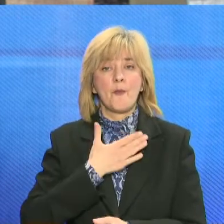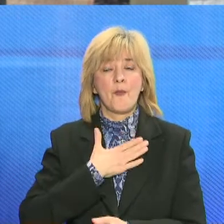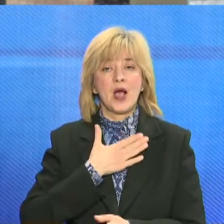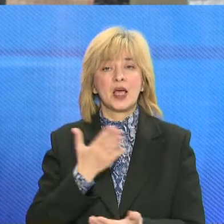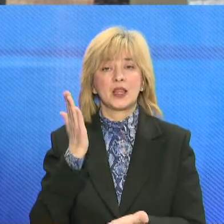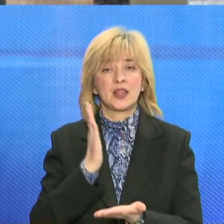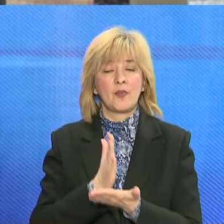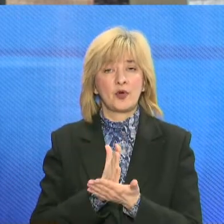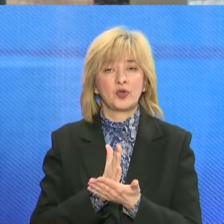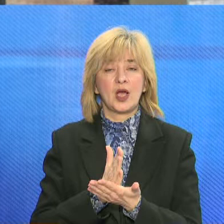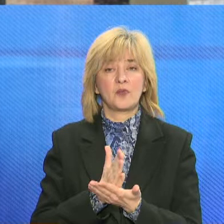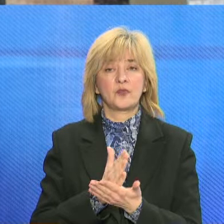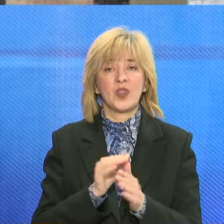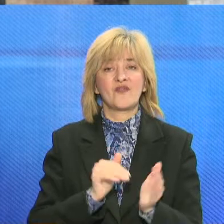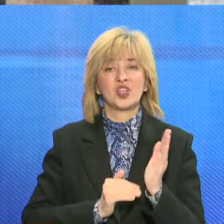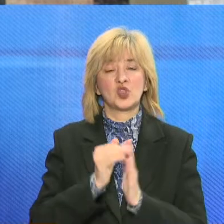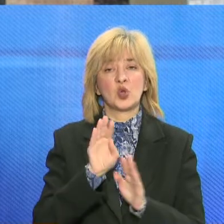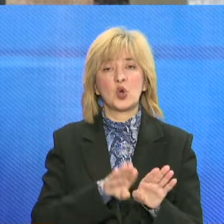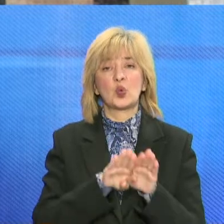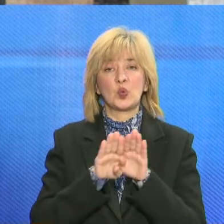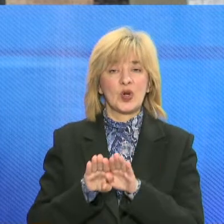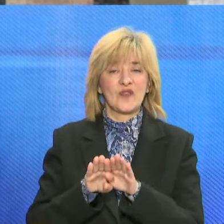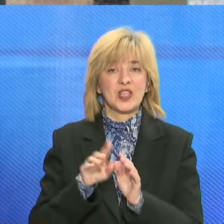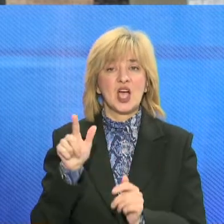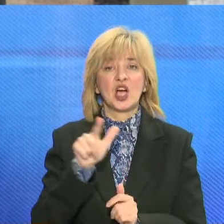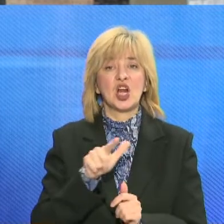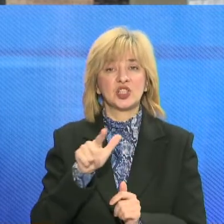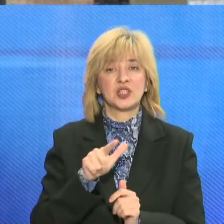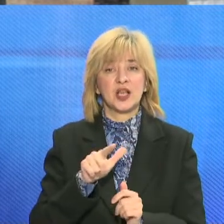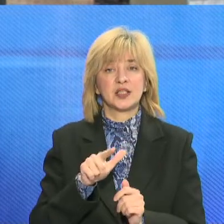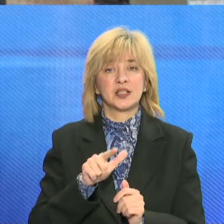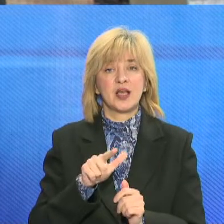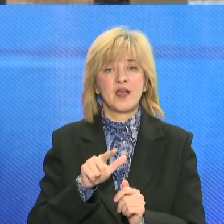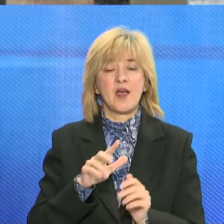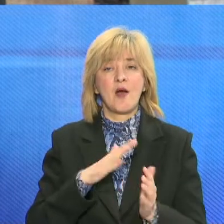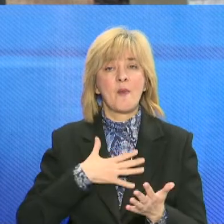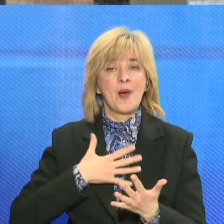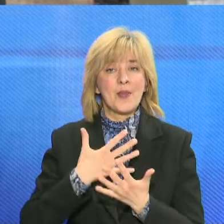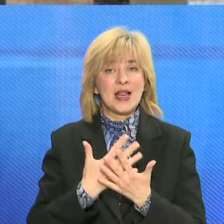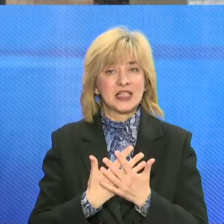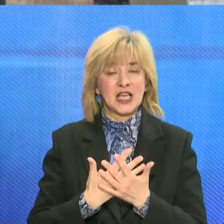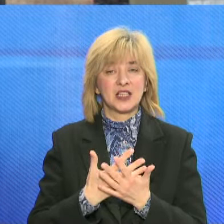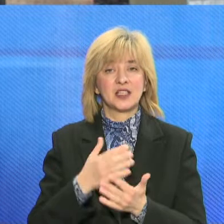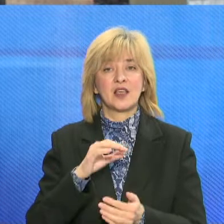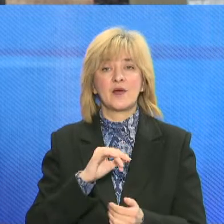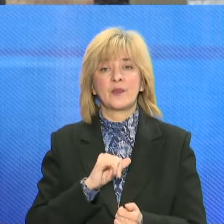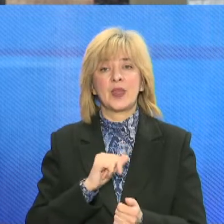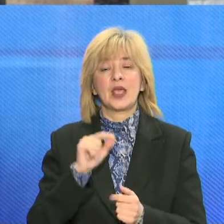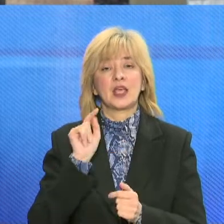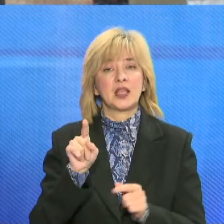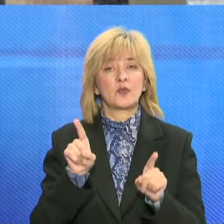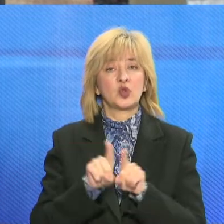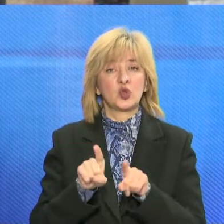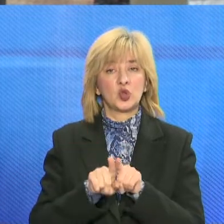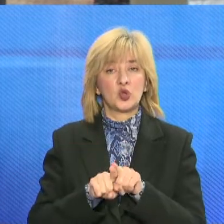высокий уровень гражданской мобилизации, патриотических сил наших, и там тоже молодые люди играют большую роль. Это как